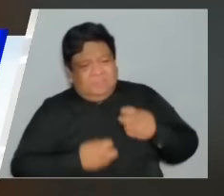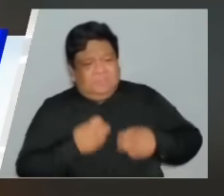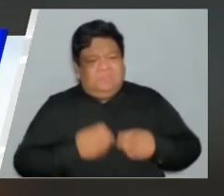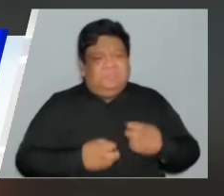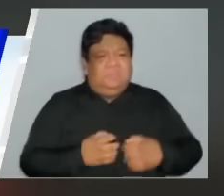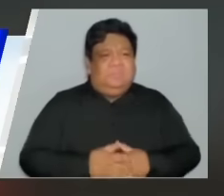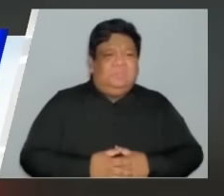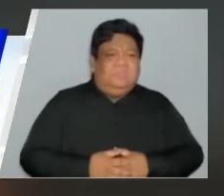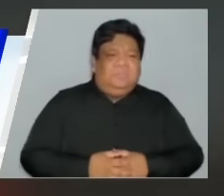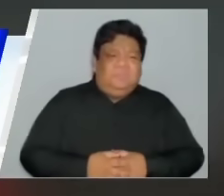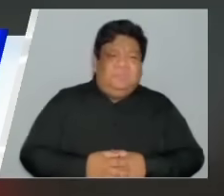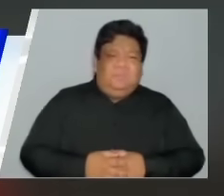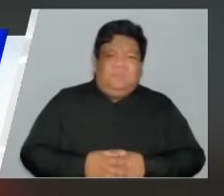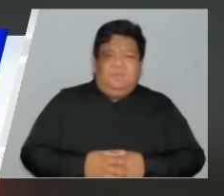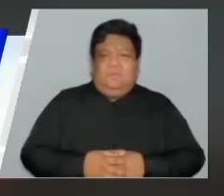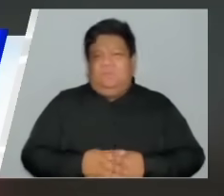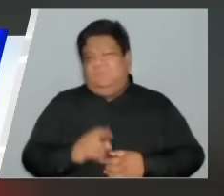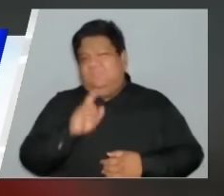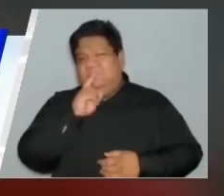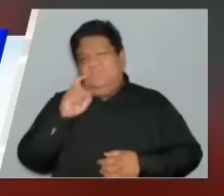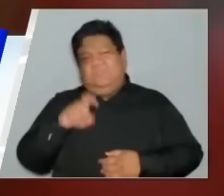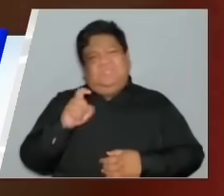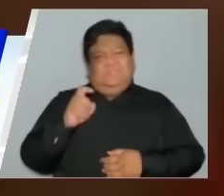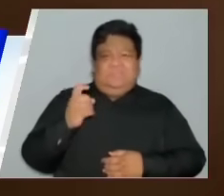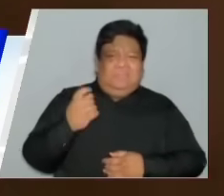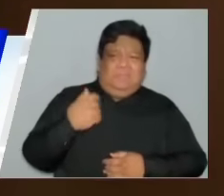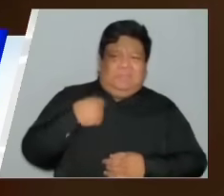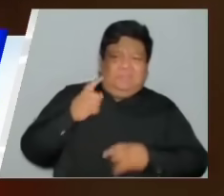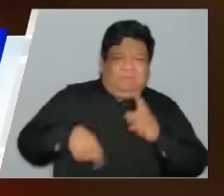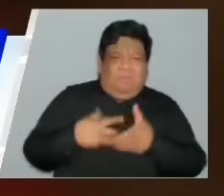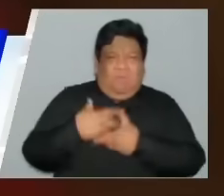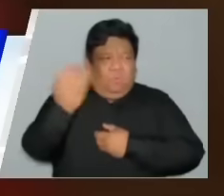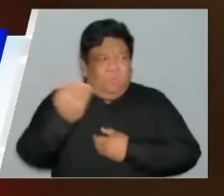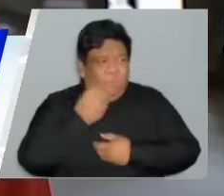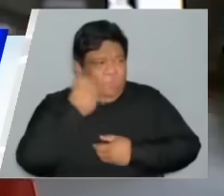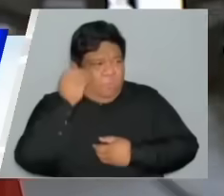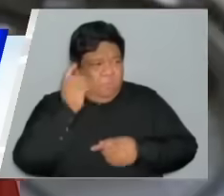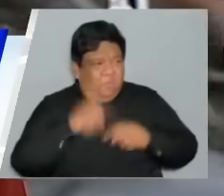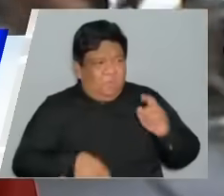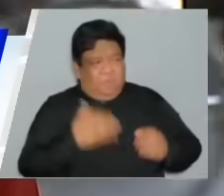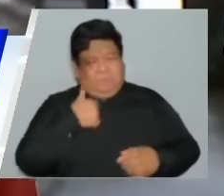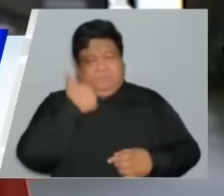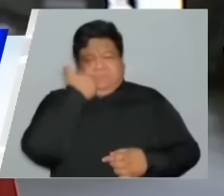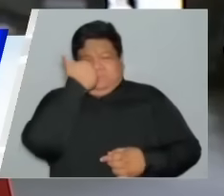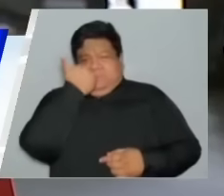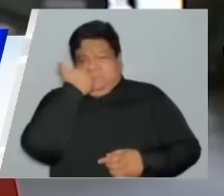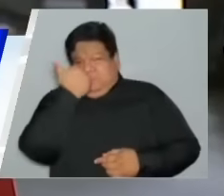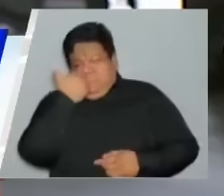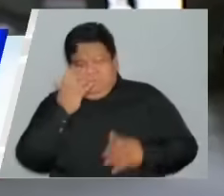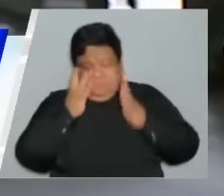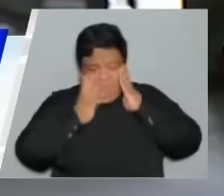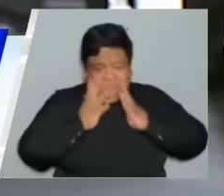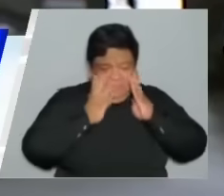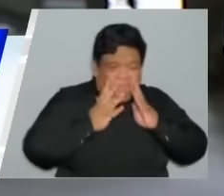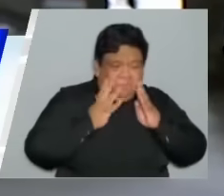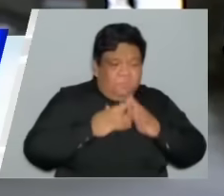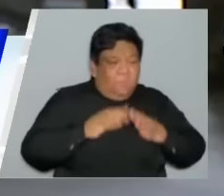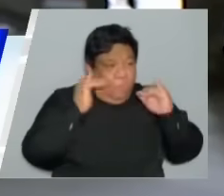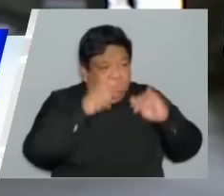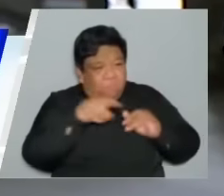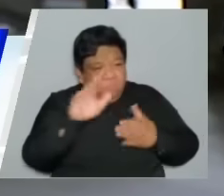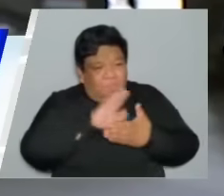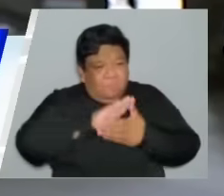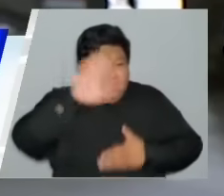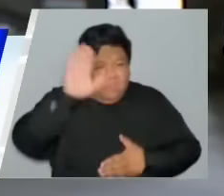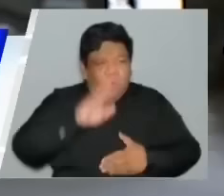eh. At hindi na ako makalabas ng bahay. Diba, nahihiyana po ako. Sana po sa mga vlogger, sana po yung masisira nila